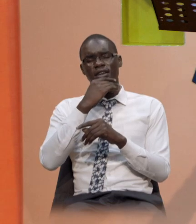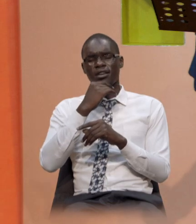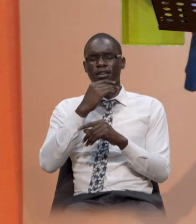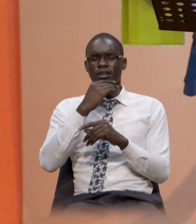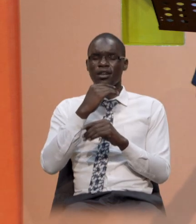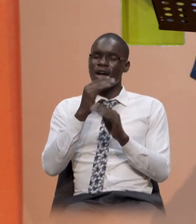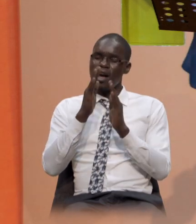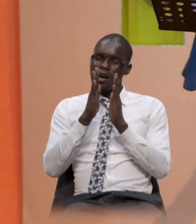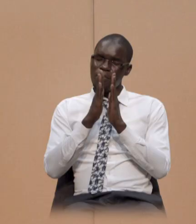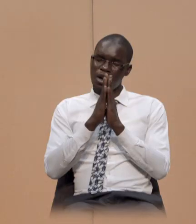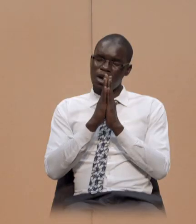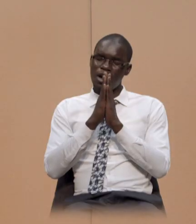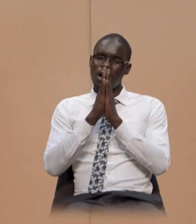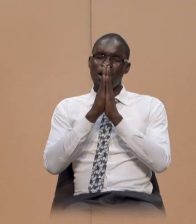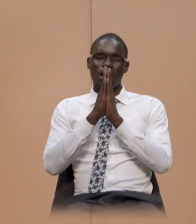babae